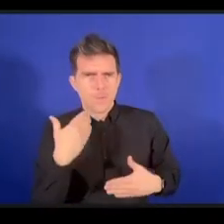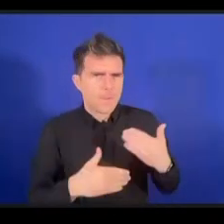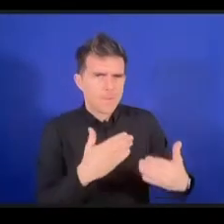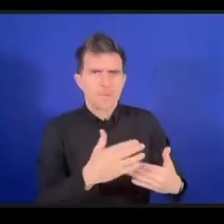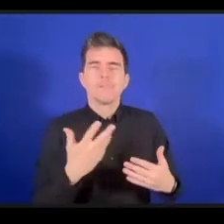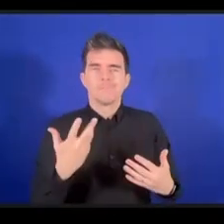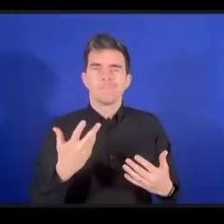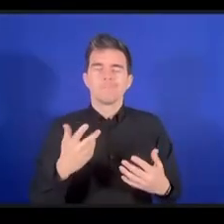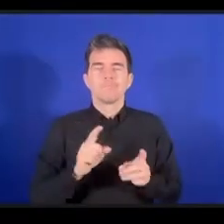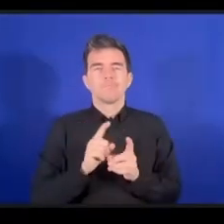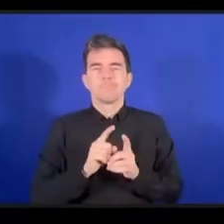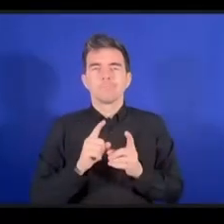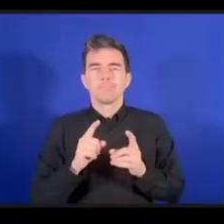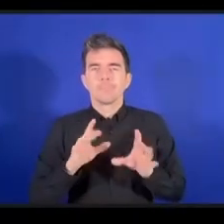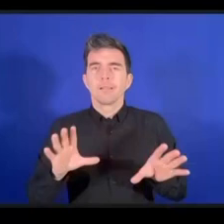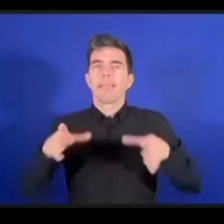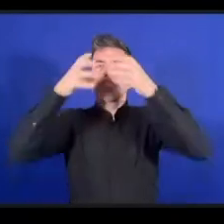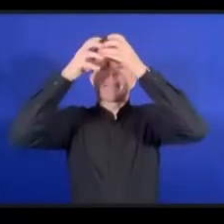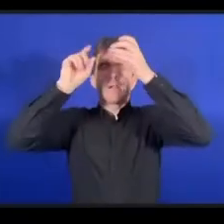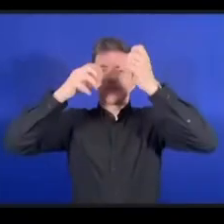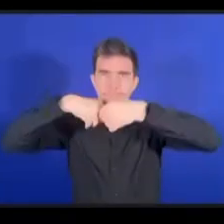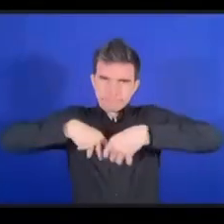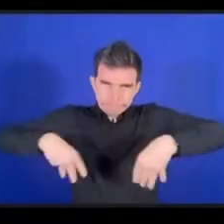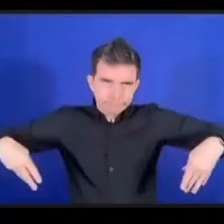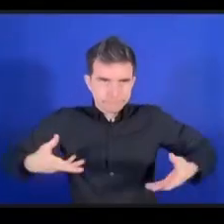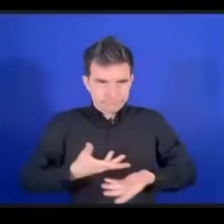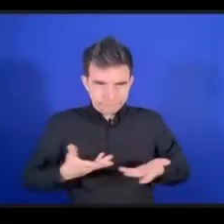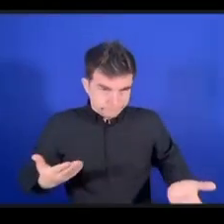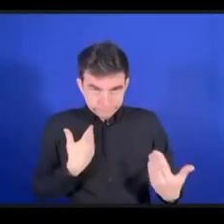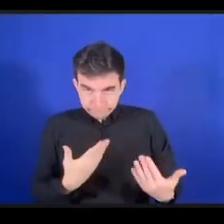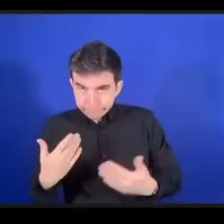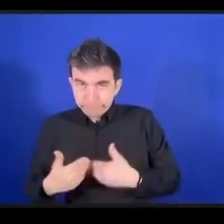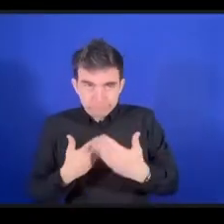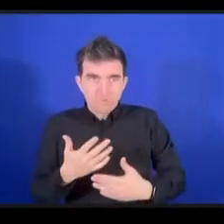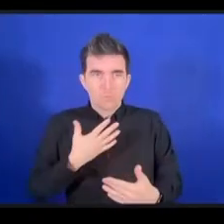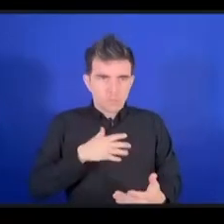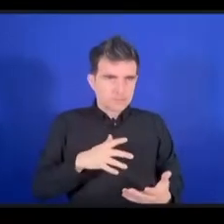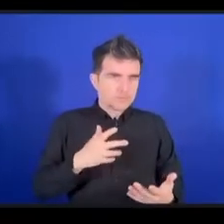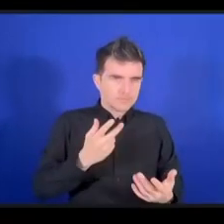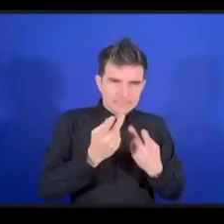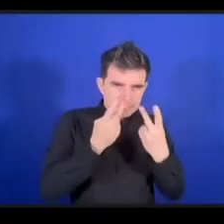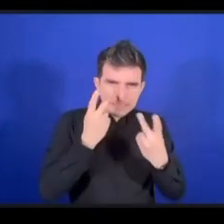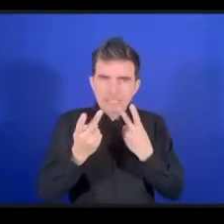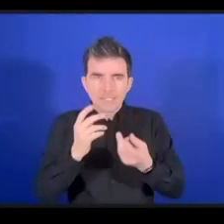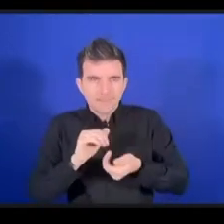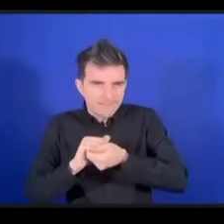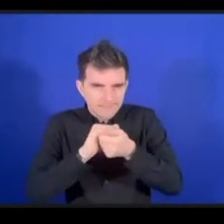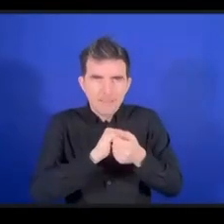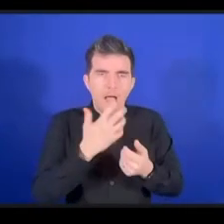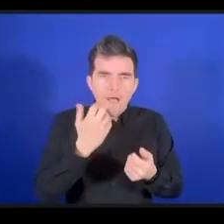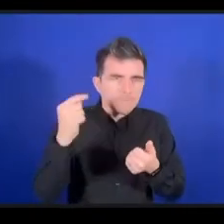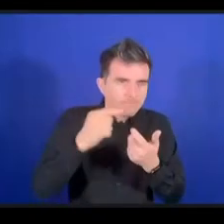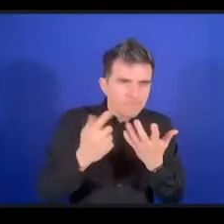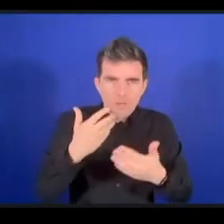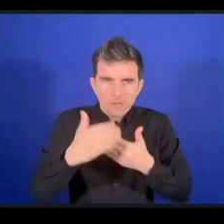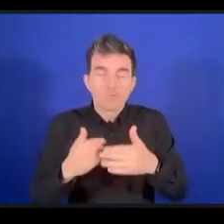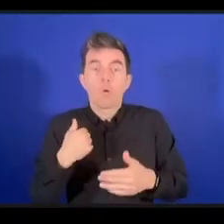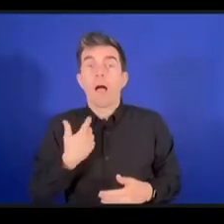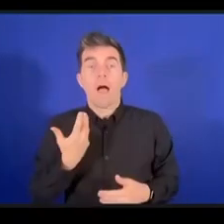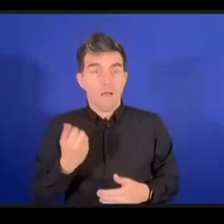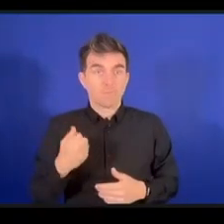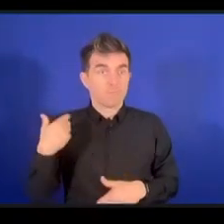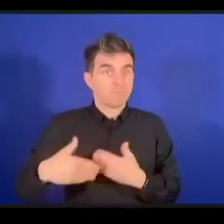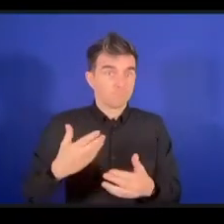这个合作提供很好的方式。好的。也就是说一方面